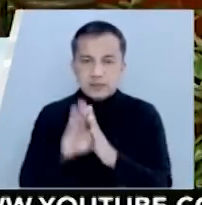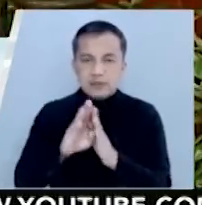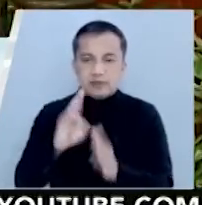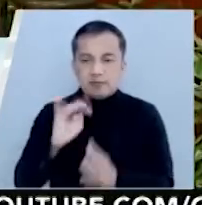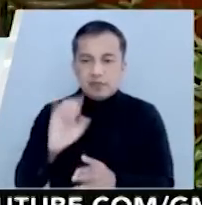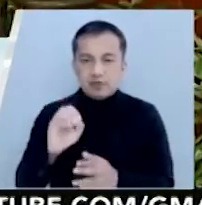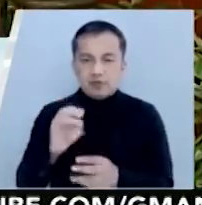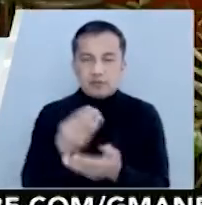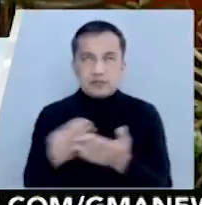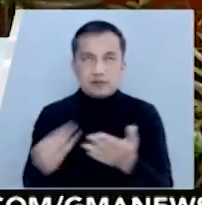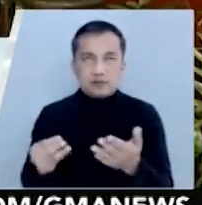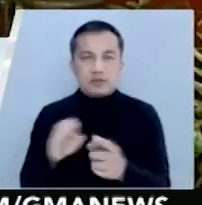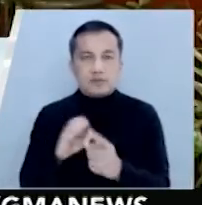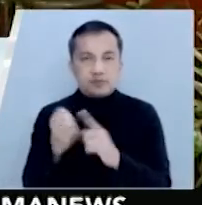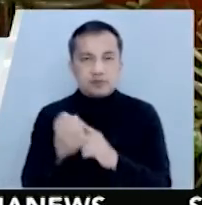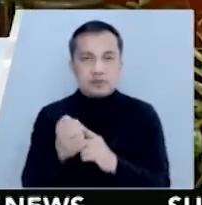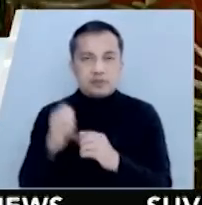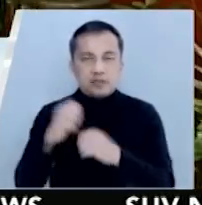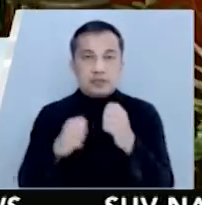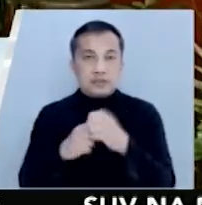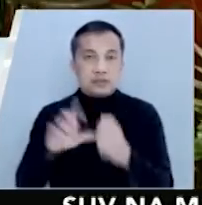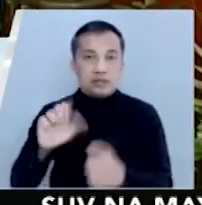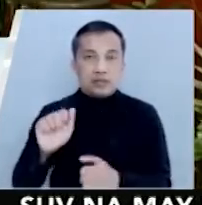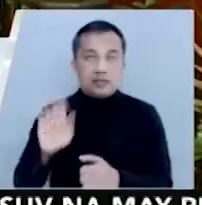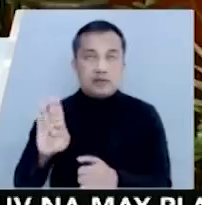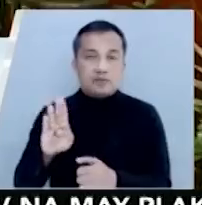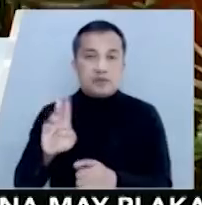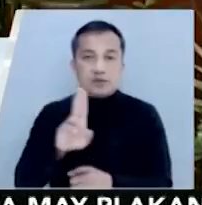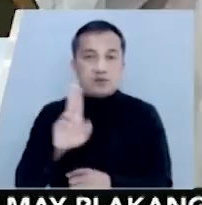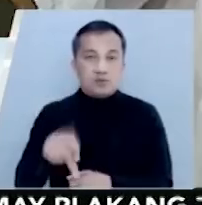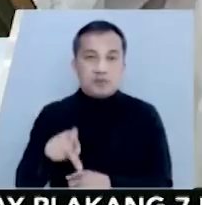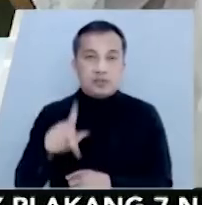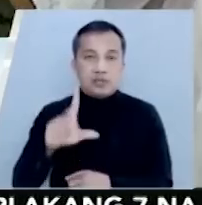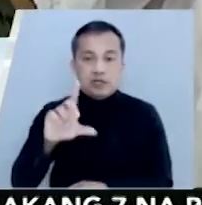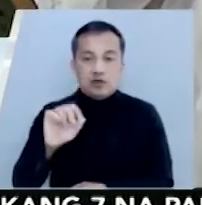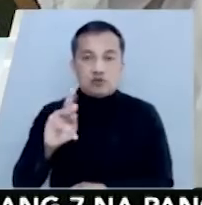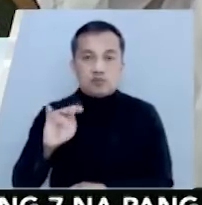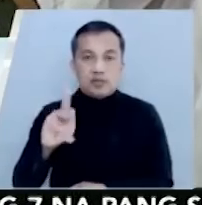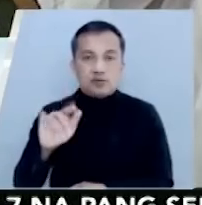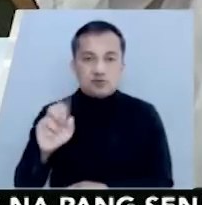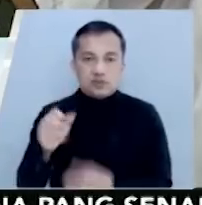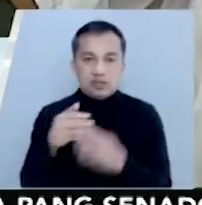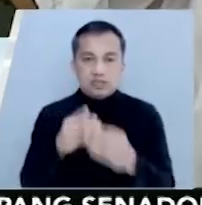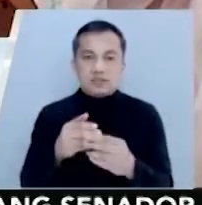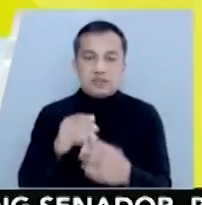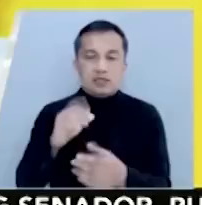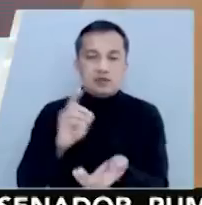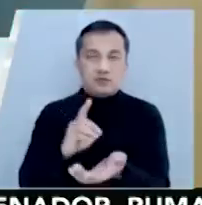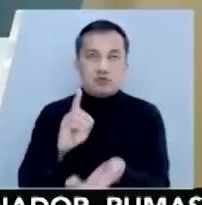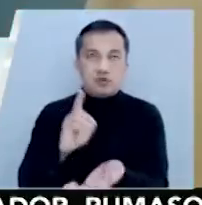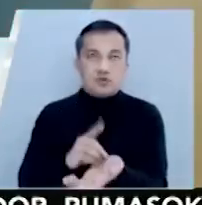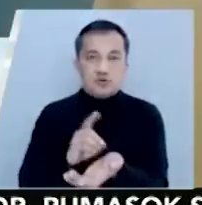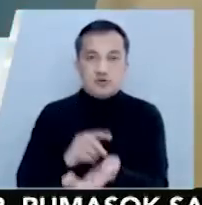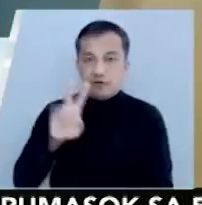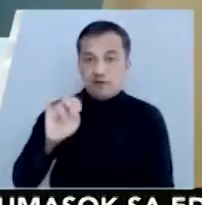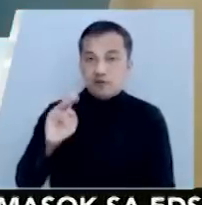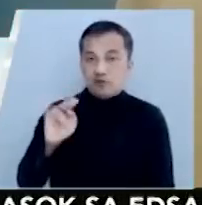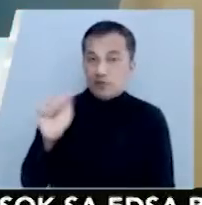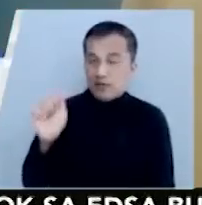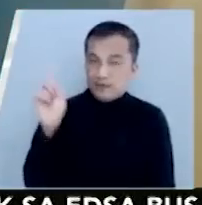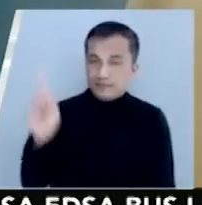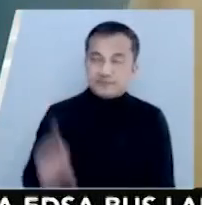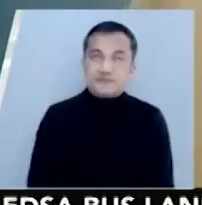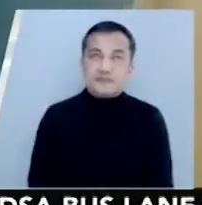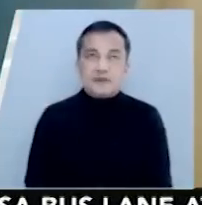Environmental Engineering Laboratory ng UP Los Baños, headed by Dr. J.R.S. Ventura. Yung PHA, actually,